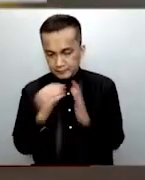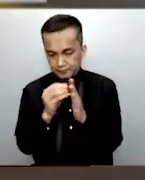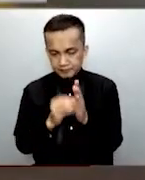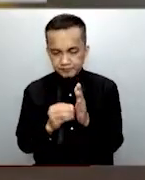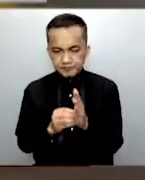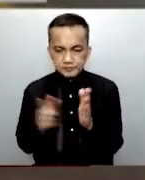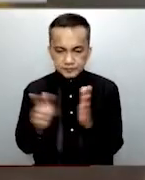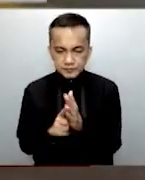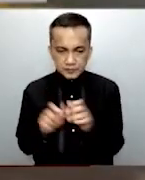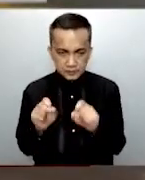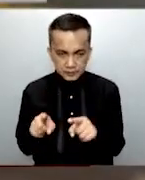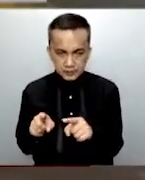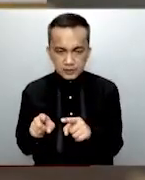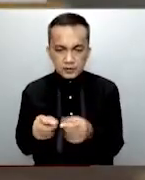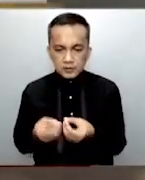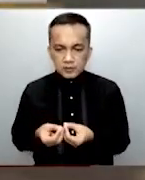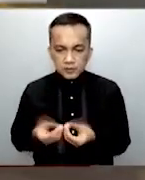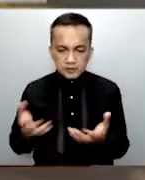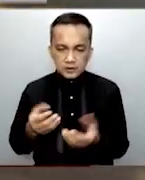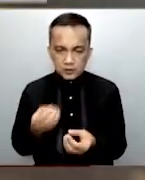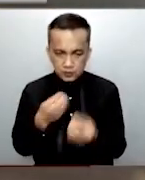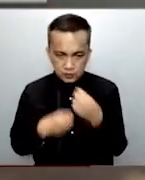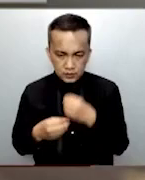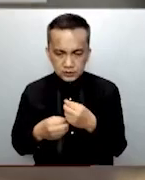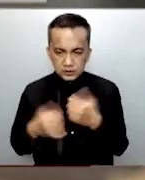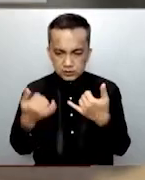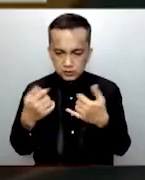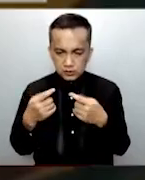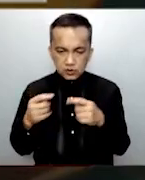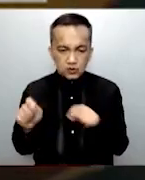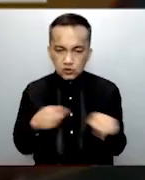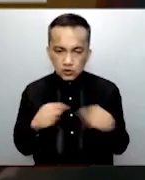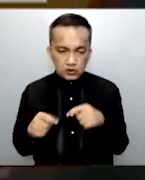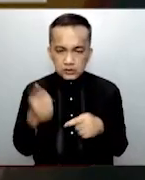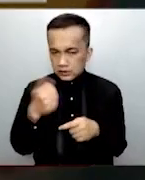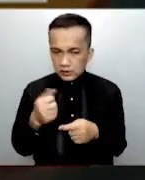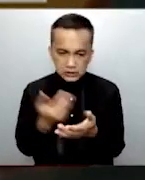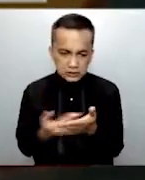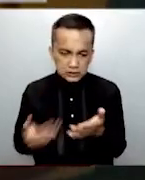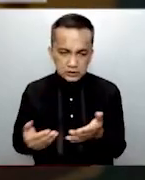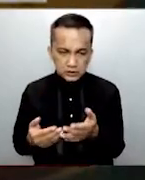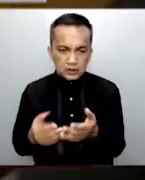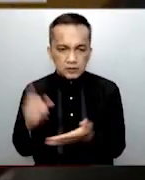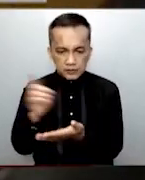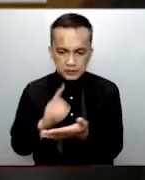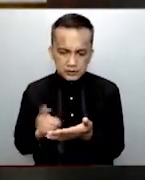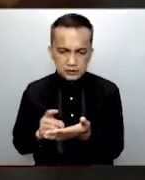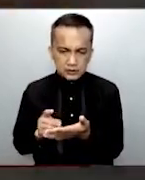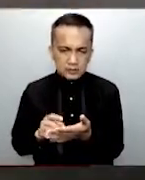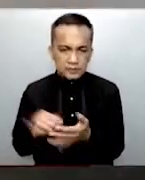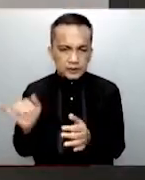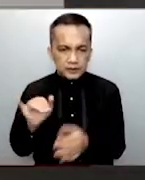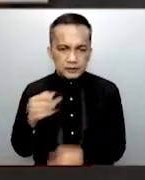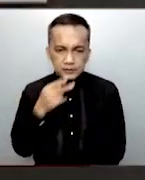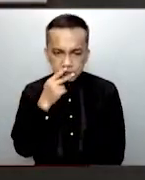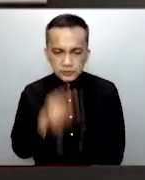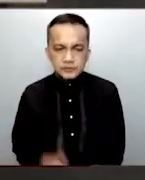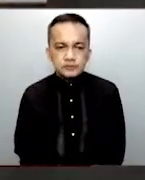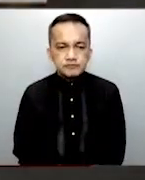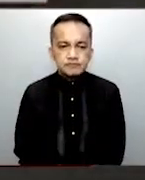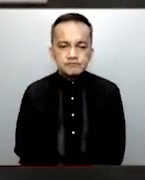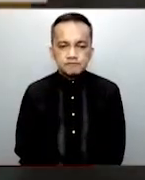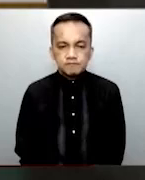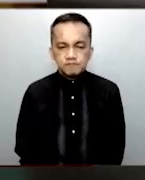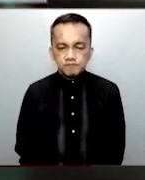magtinda o mamahagi ng pagkain, laruan at kahit anong gamit na may disenyong malas sigarilyo. Pagmumultahin